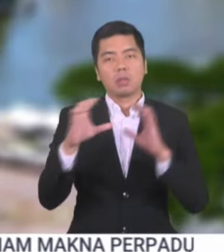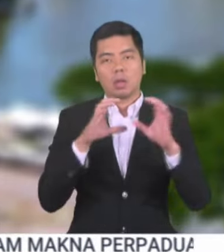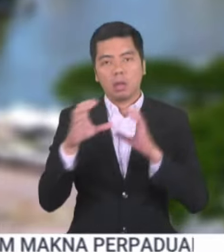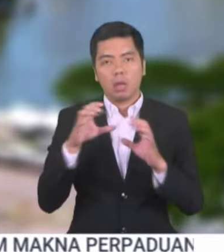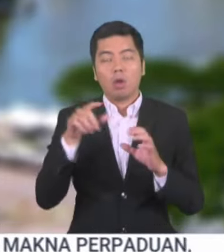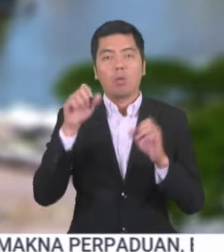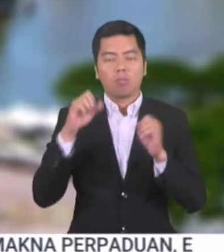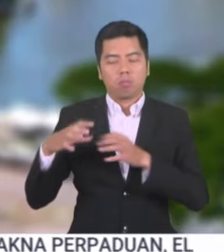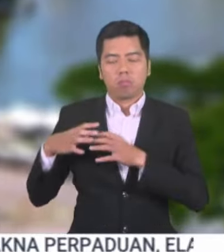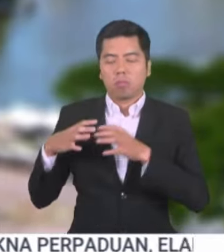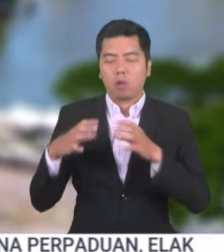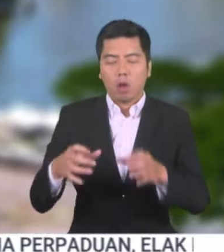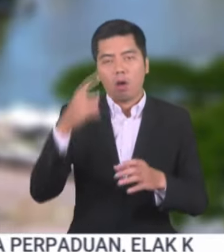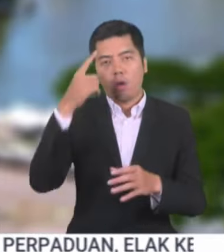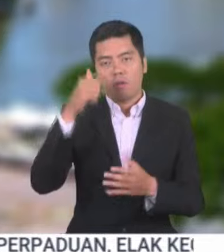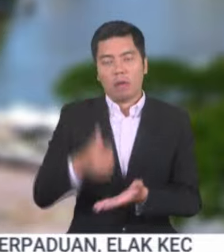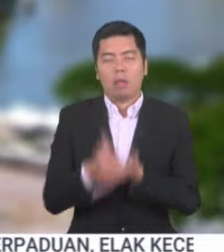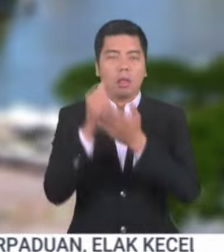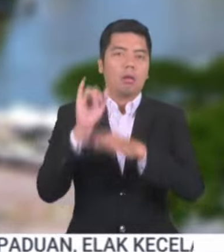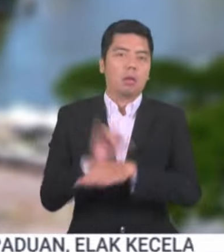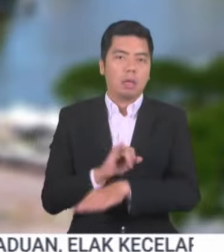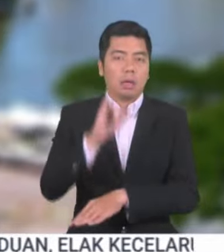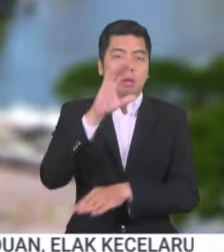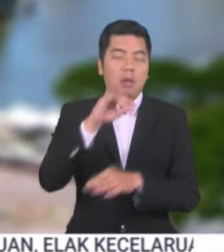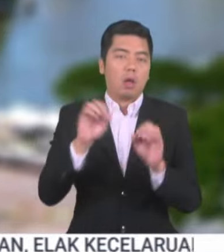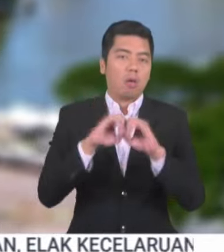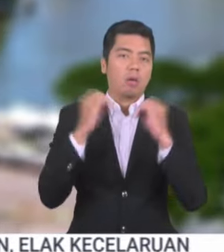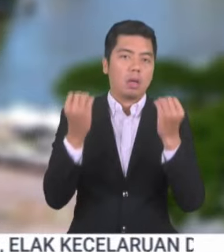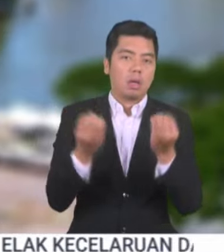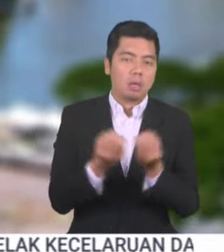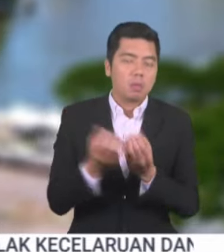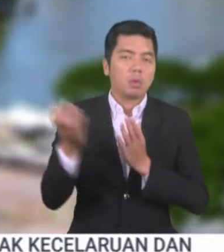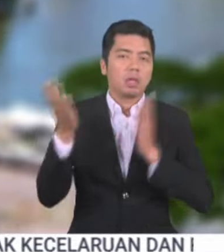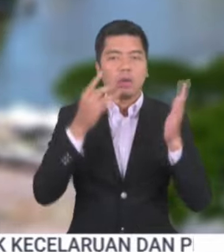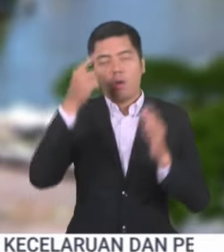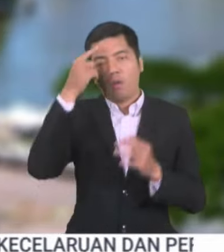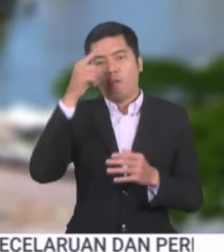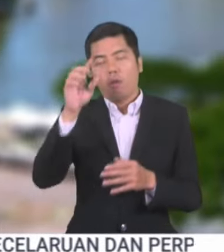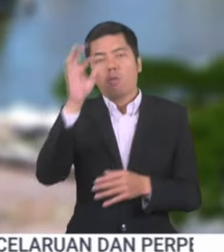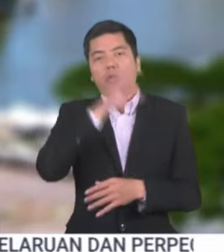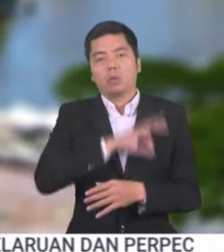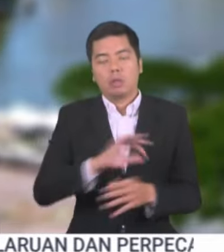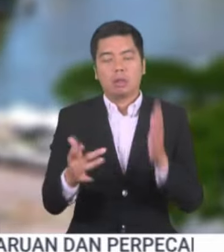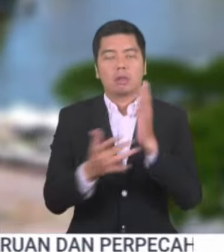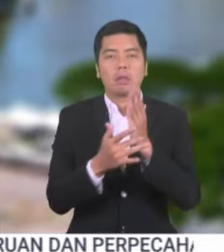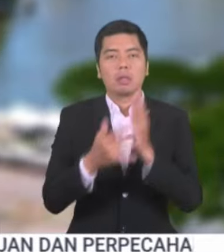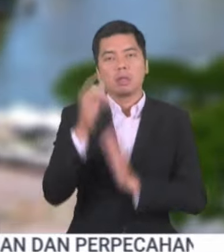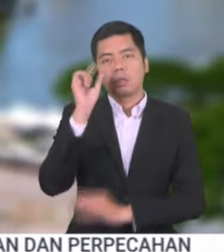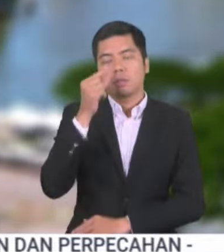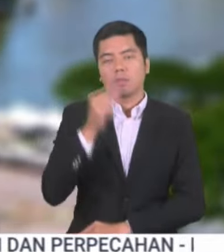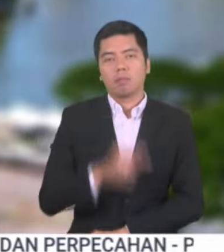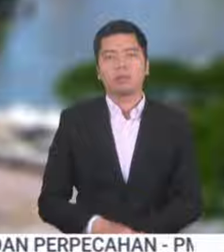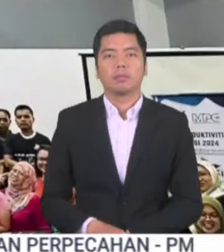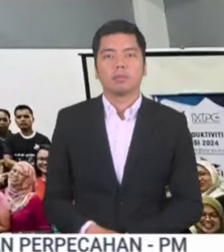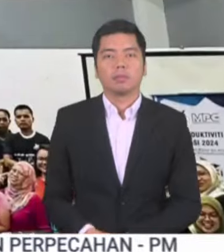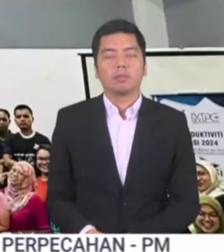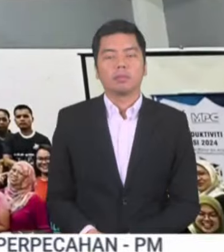pihaknya terus komited membantu industri dan organisasi tempatan untuk memanfaatkan teknologi hijau.